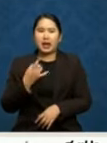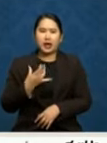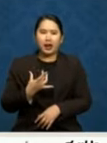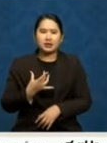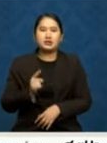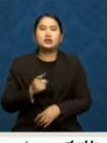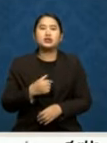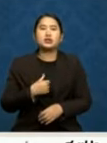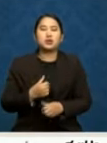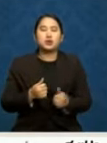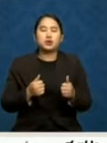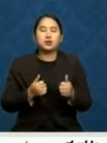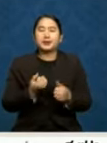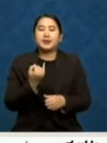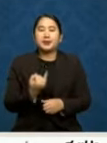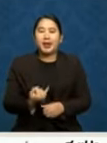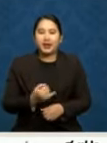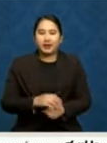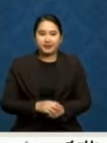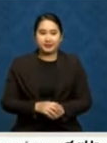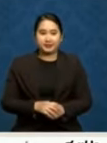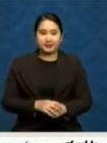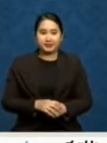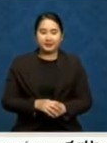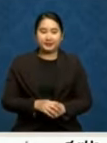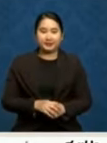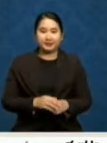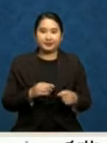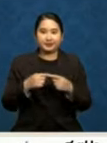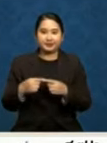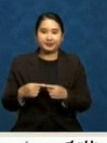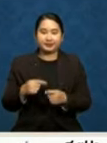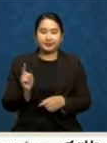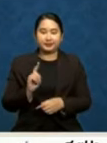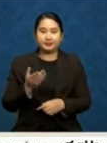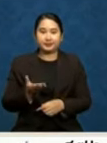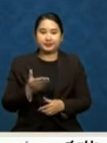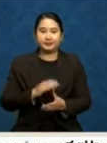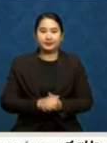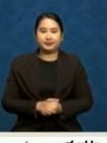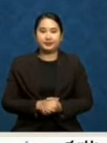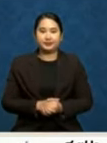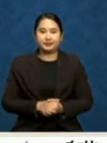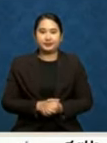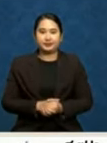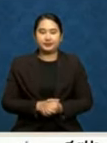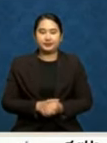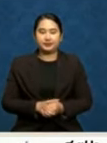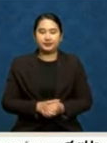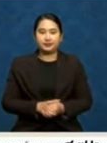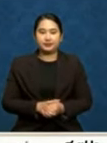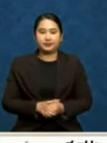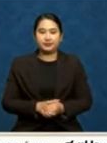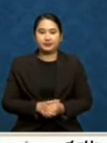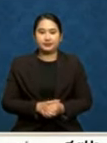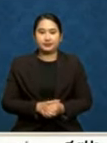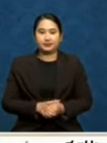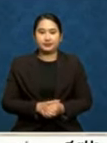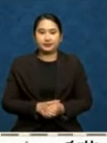ที่จริงก็สู้ประชาชนไม่ได้นะครับก็เชิญท่านเลขาได้ชี้แจงครับ